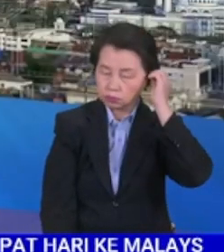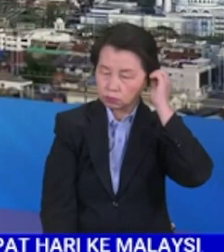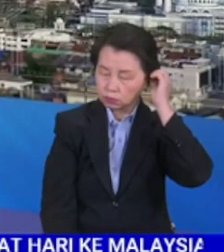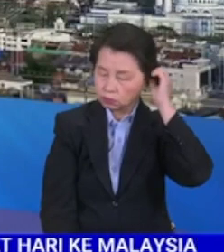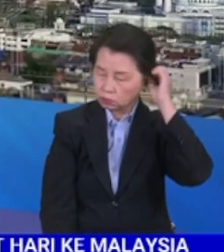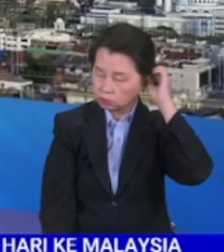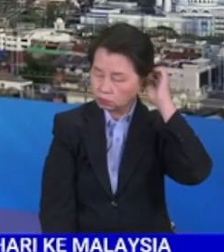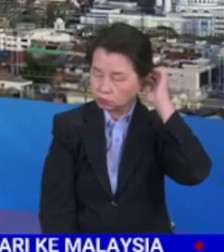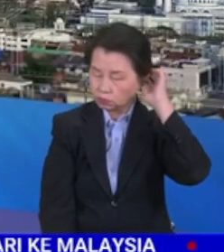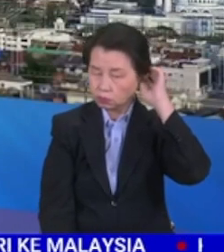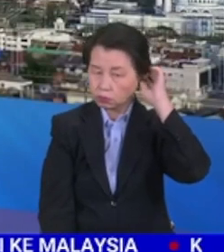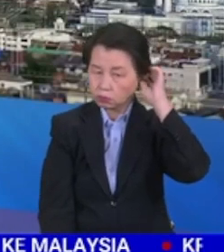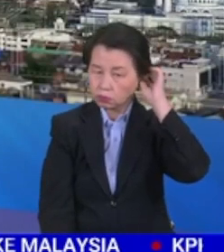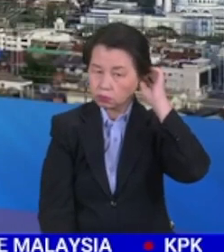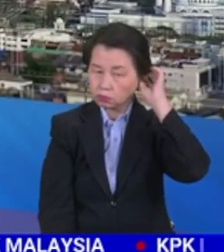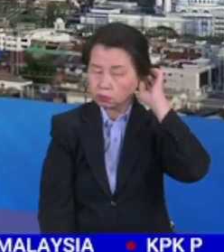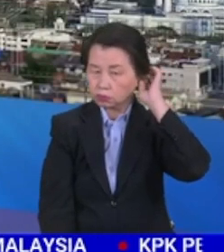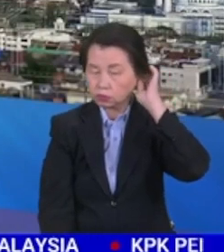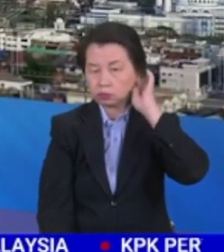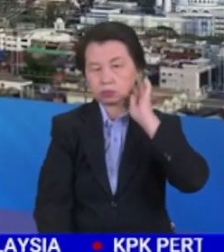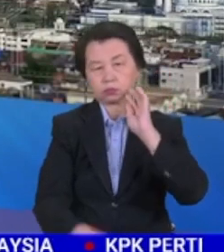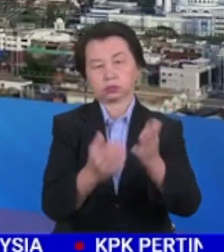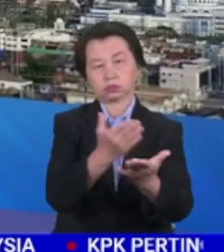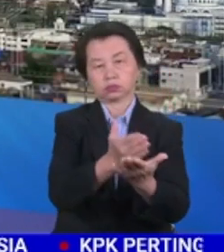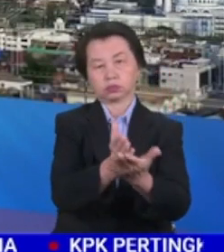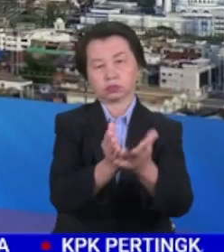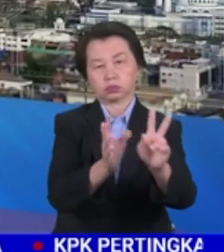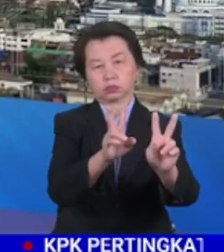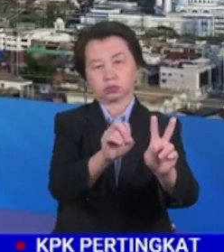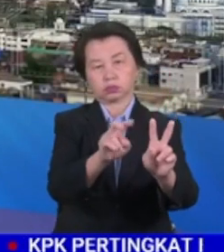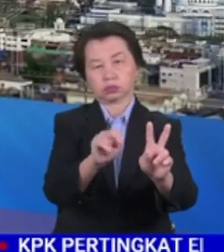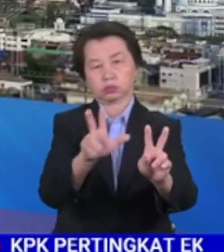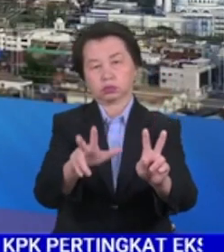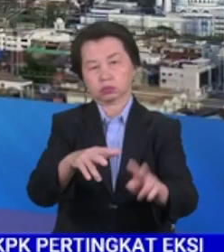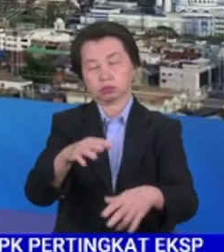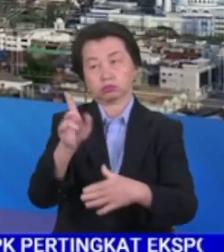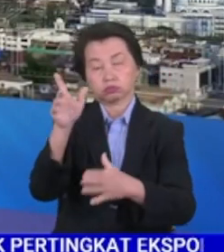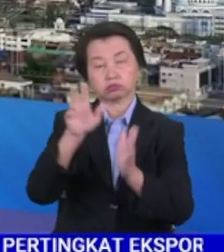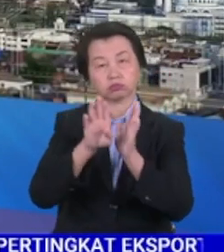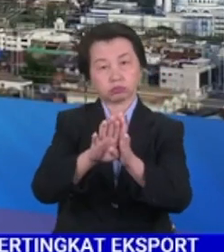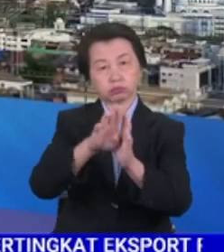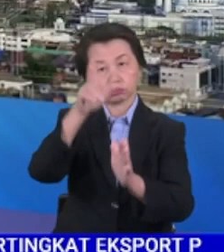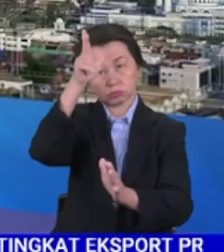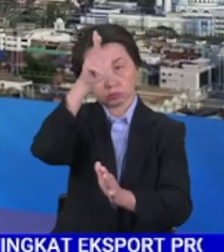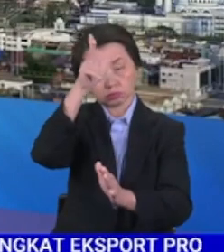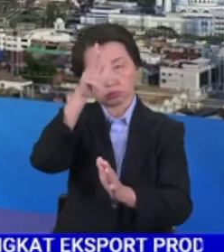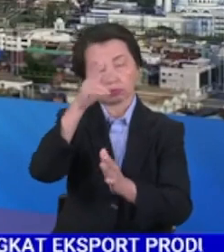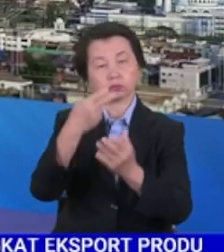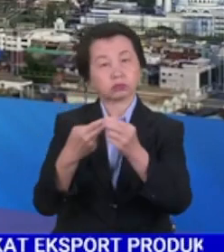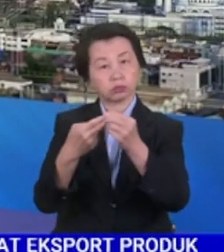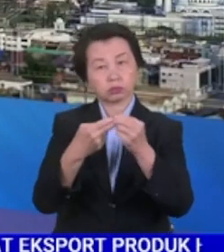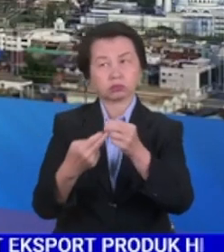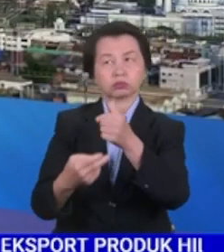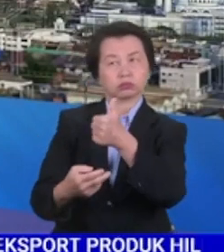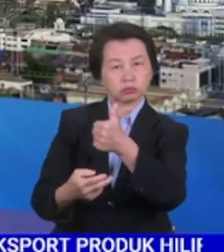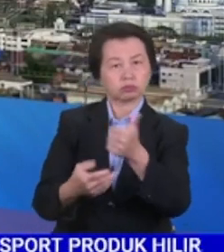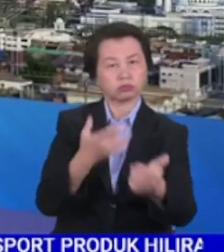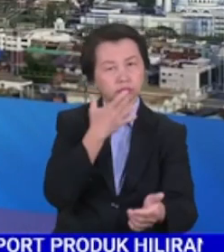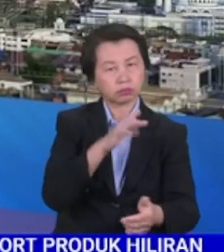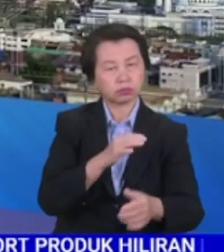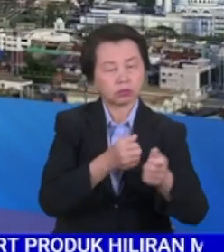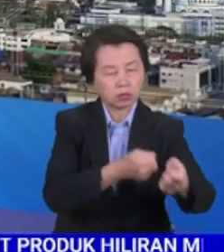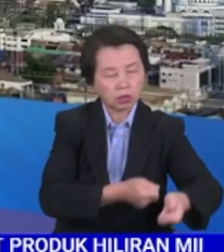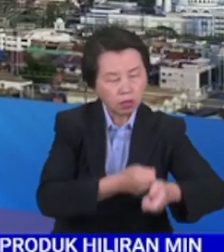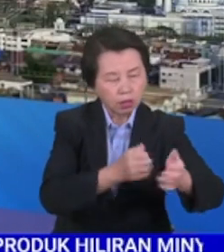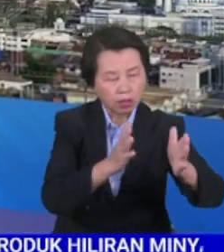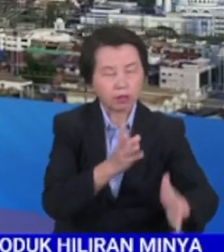Belanjawan 2023 membuktikan kerajaan perpaduan yang diterajui Perdana Menteri Datuk Seri Anwar Ibrahim cakna nasib pesawah